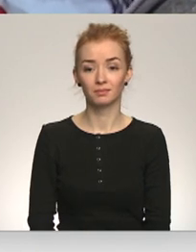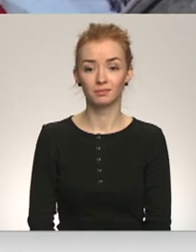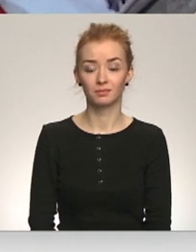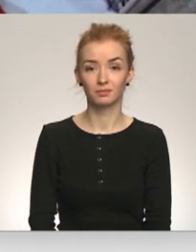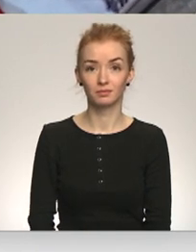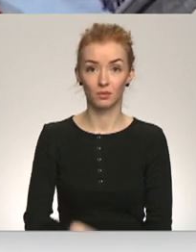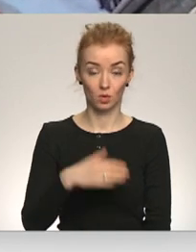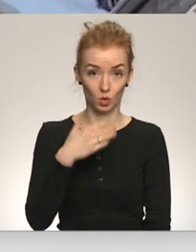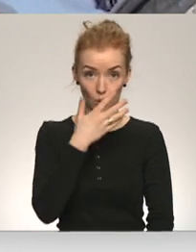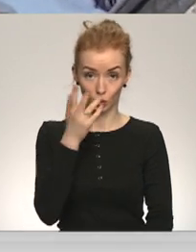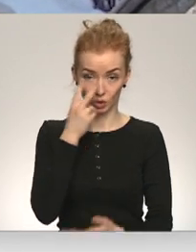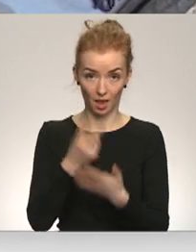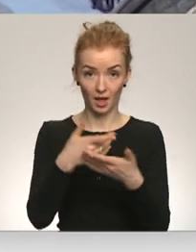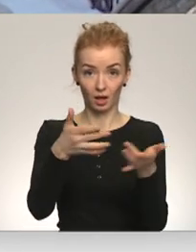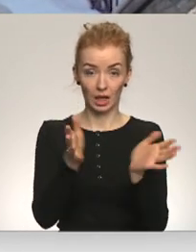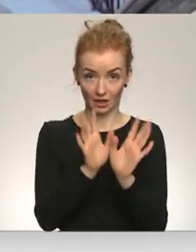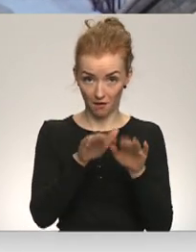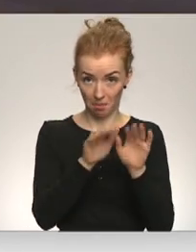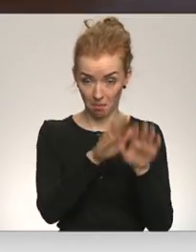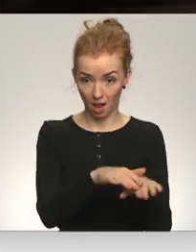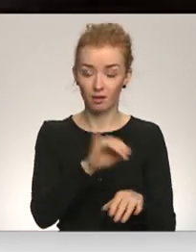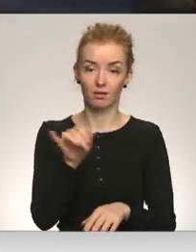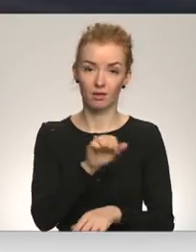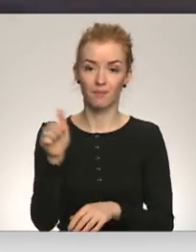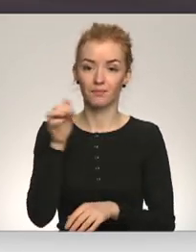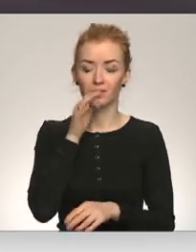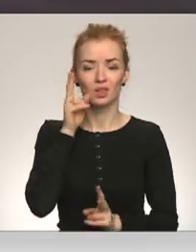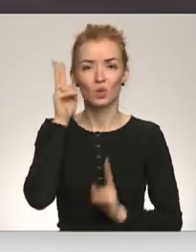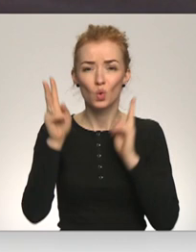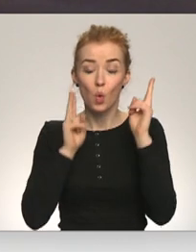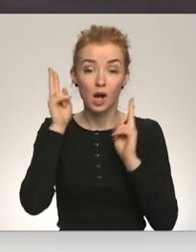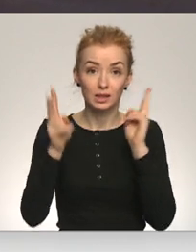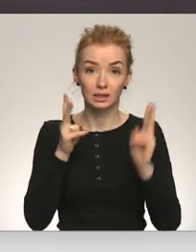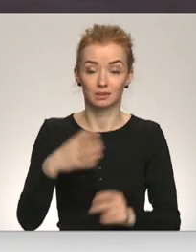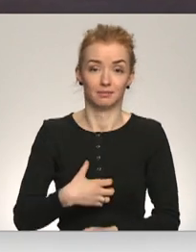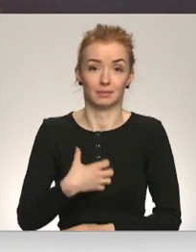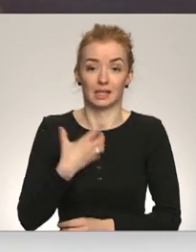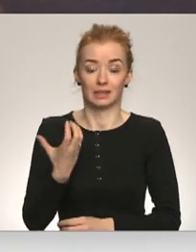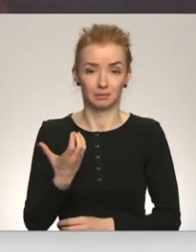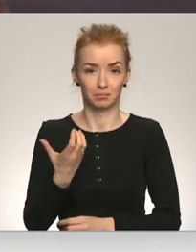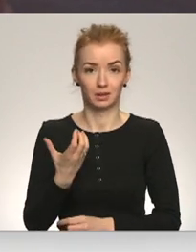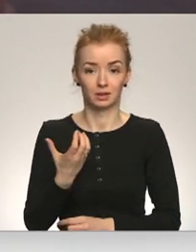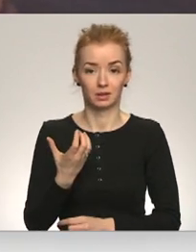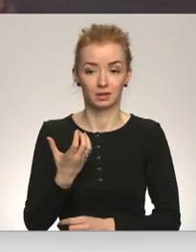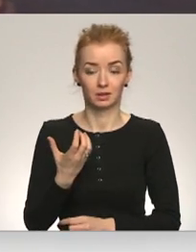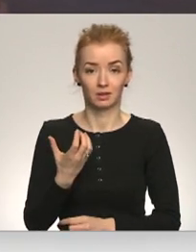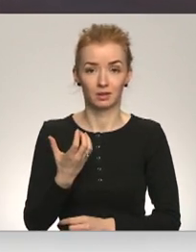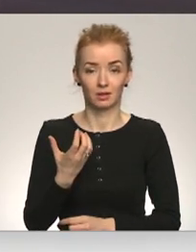Jūsuprāt, varēja palikt? Tu varēja palikt. Troksnis jau briesmīgs un to